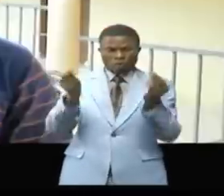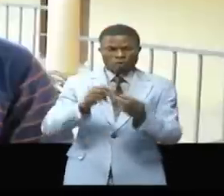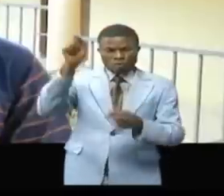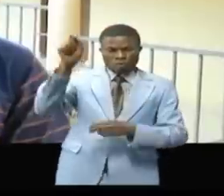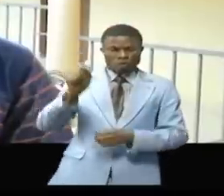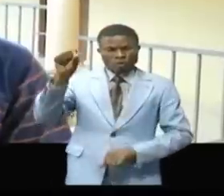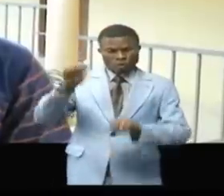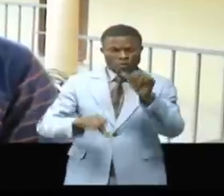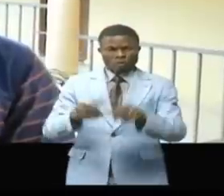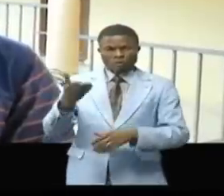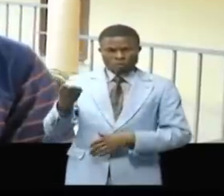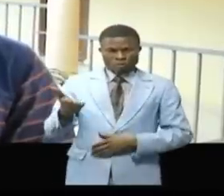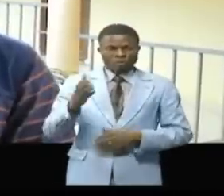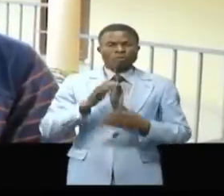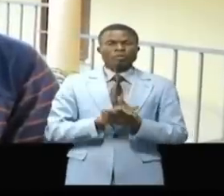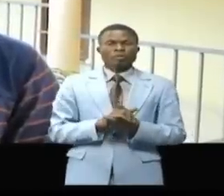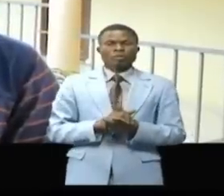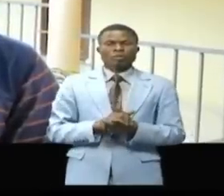miliciens.